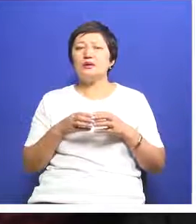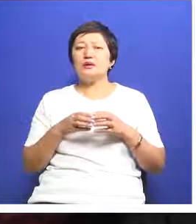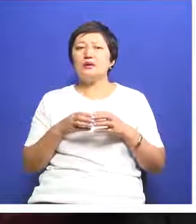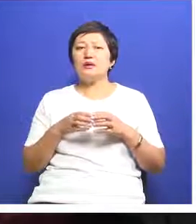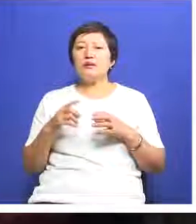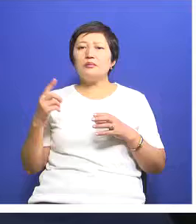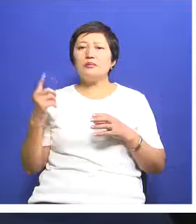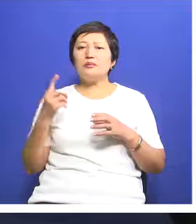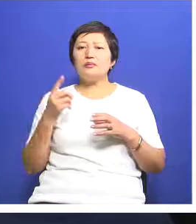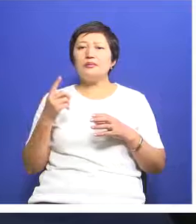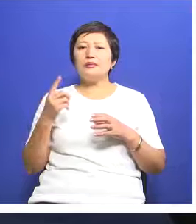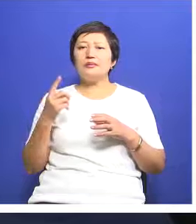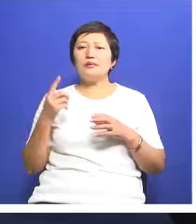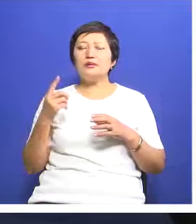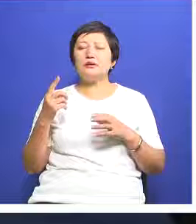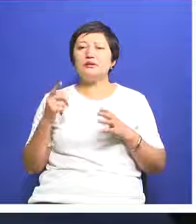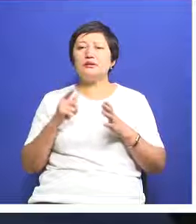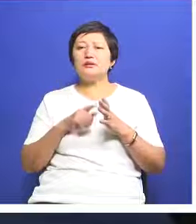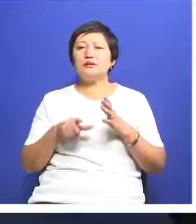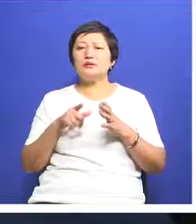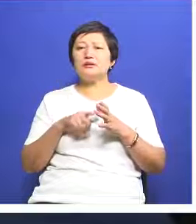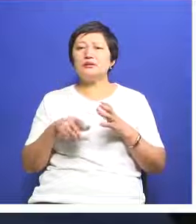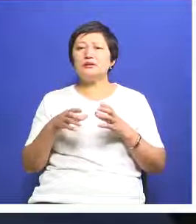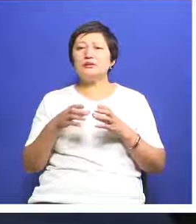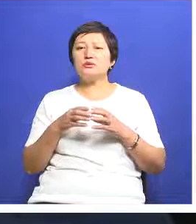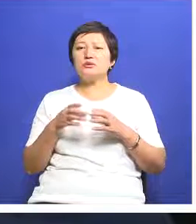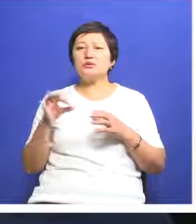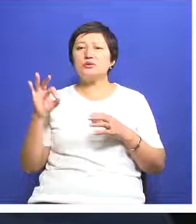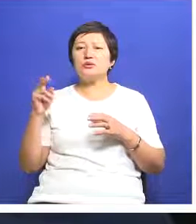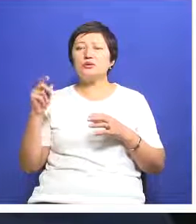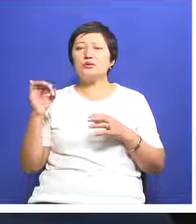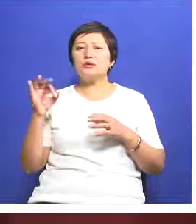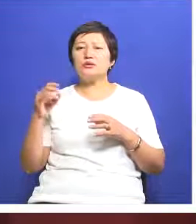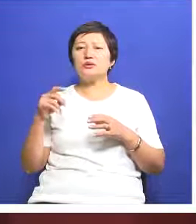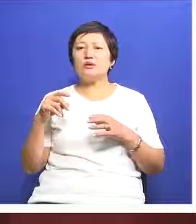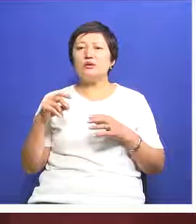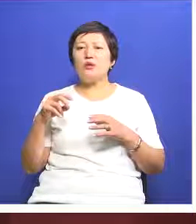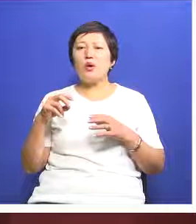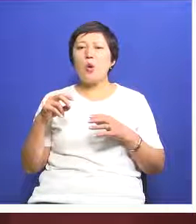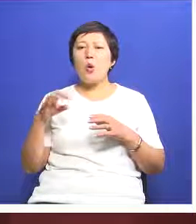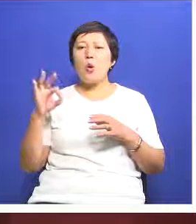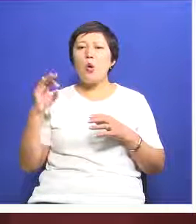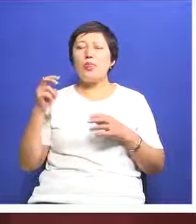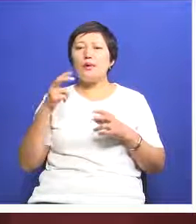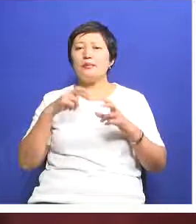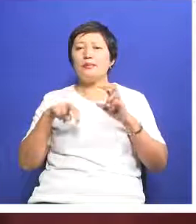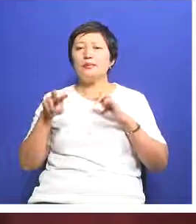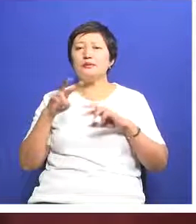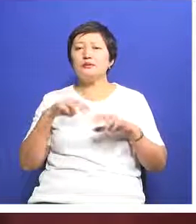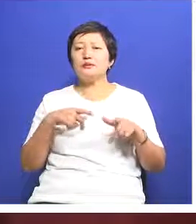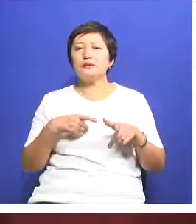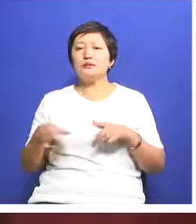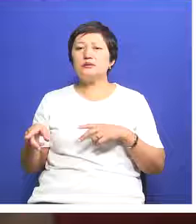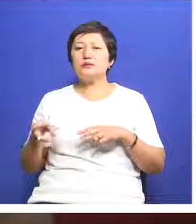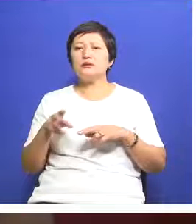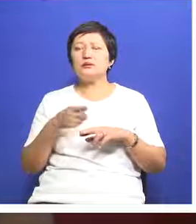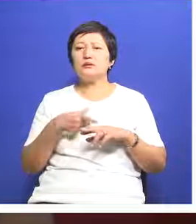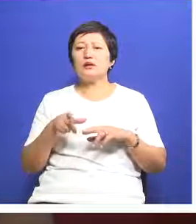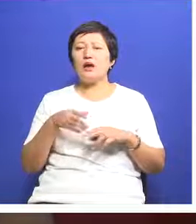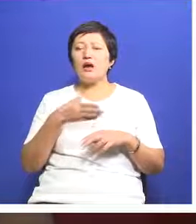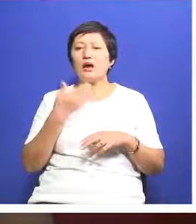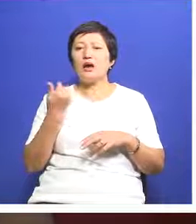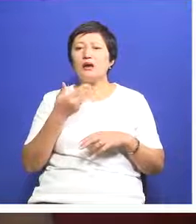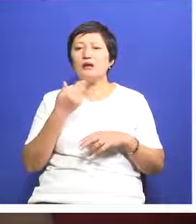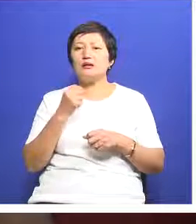бір екі жеті сай болып шоңқырып отыр. Түсіндім, түсіндім. Мен соған оның да проектісі қаралып жүргізді ақша бөлініп жатыр. Әлі